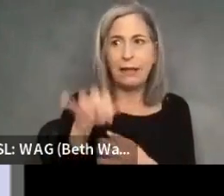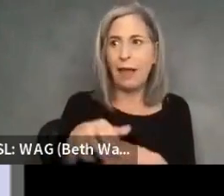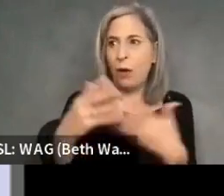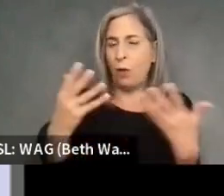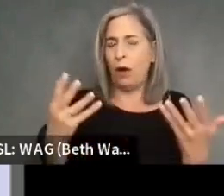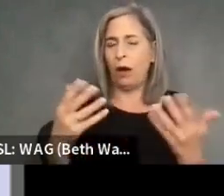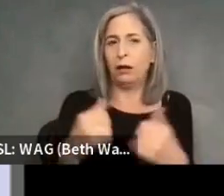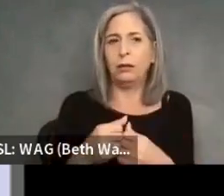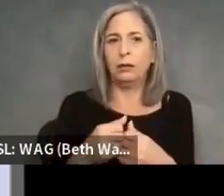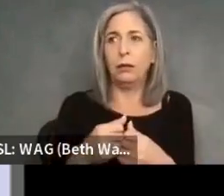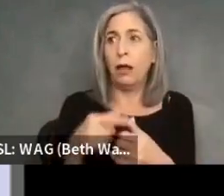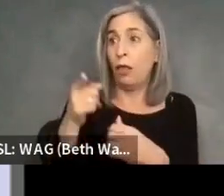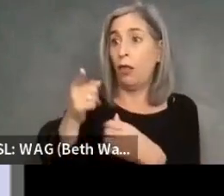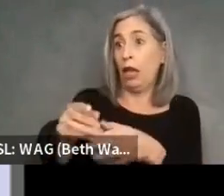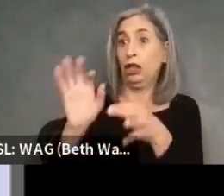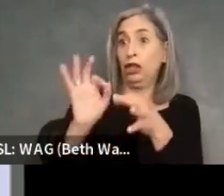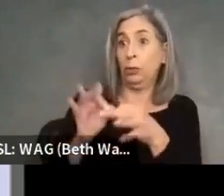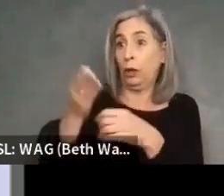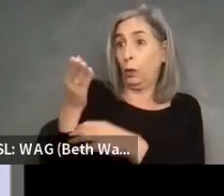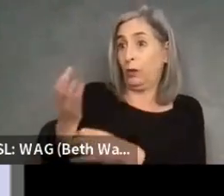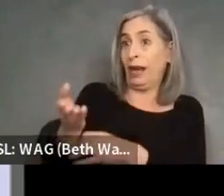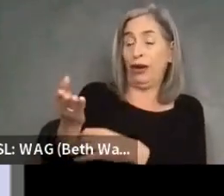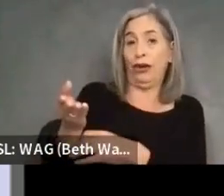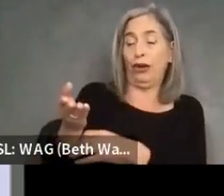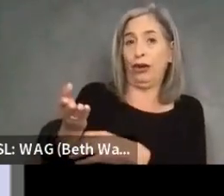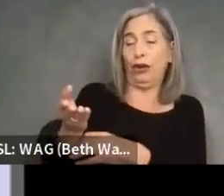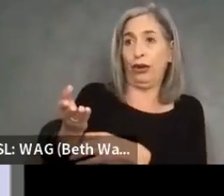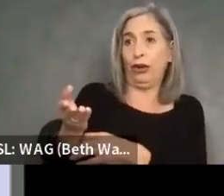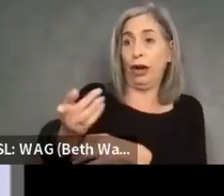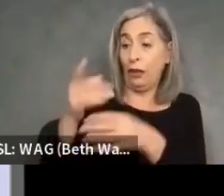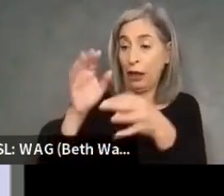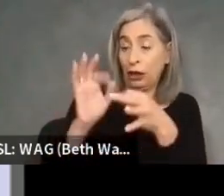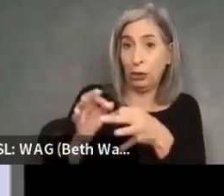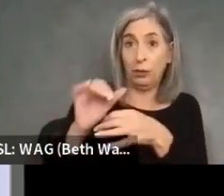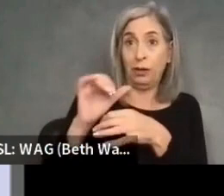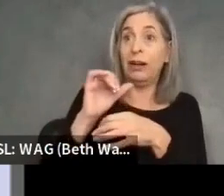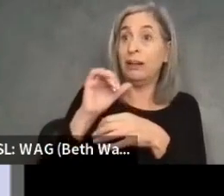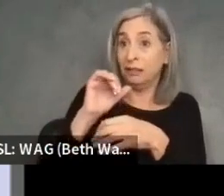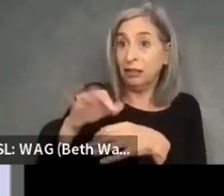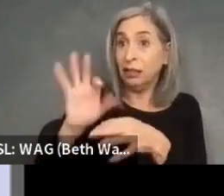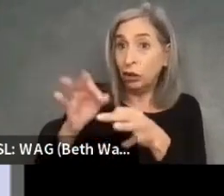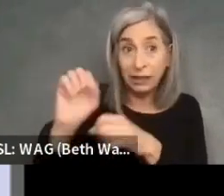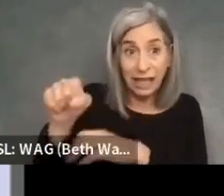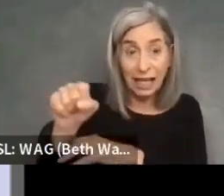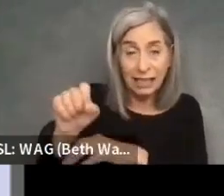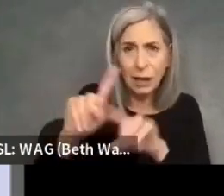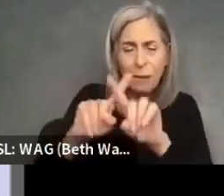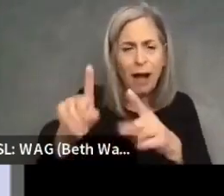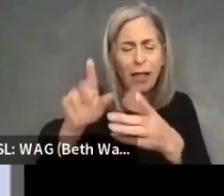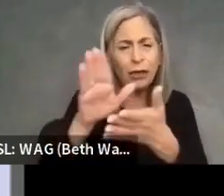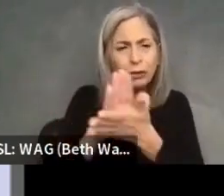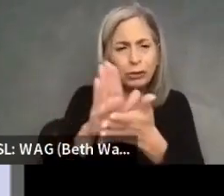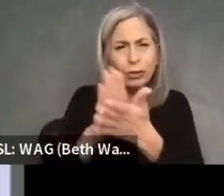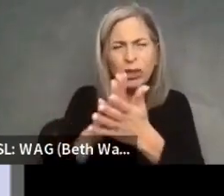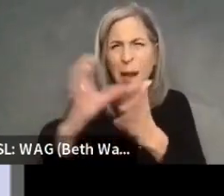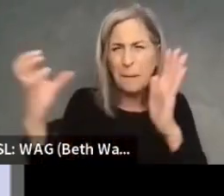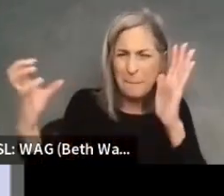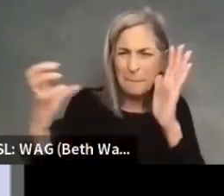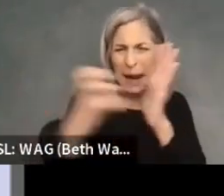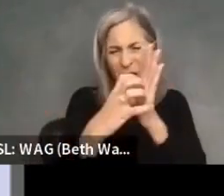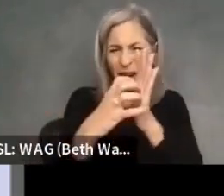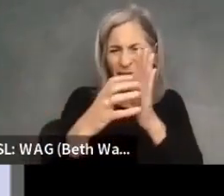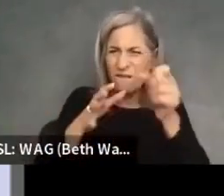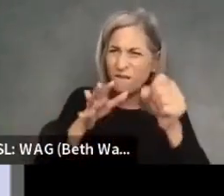我们这里缺失了什么信息？ 然后翻